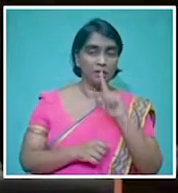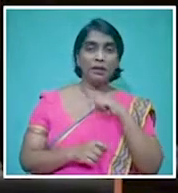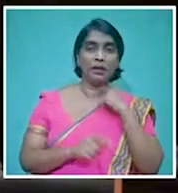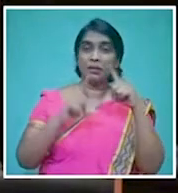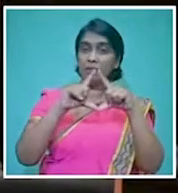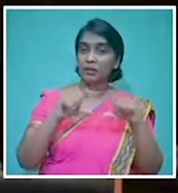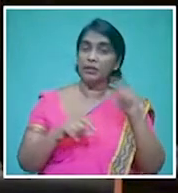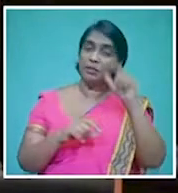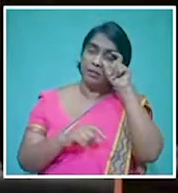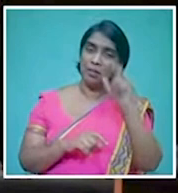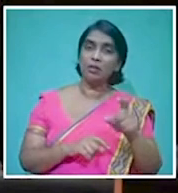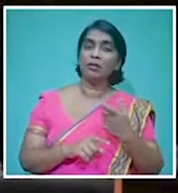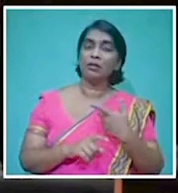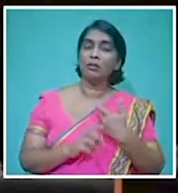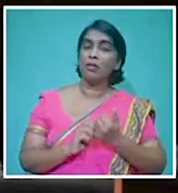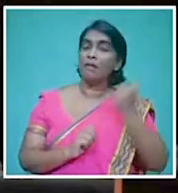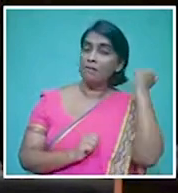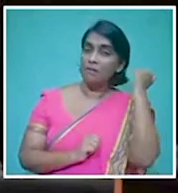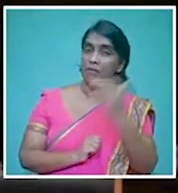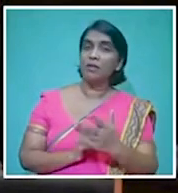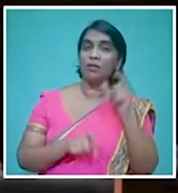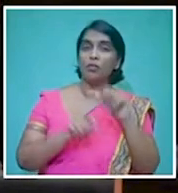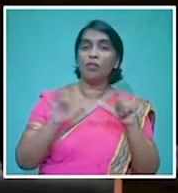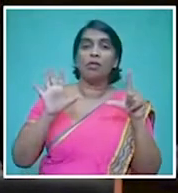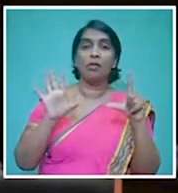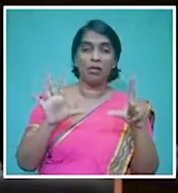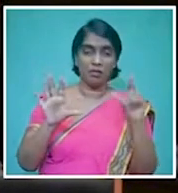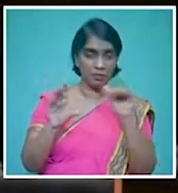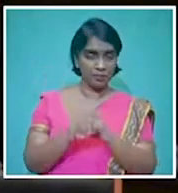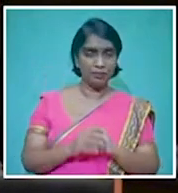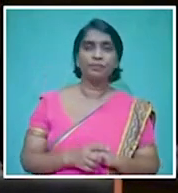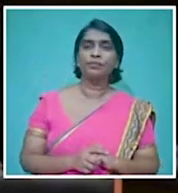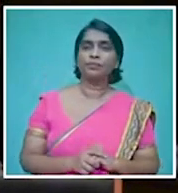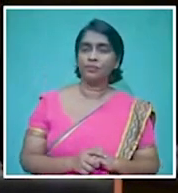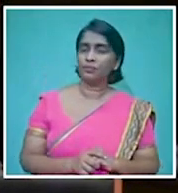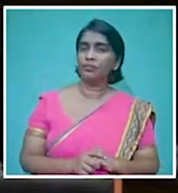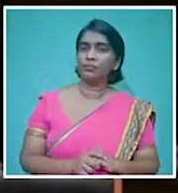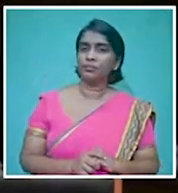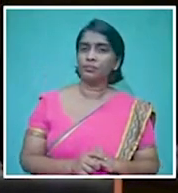සිරසෙන් බලන්න මට ගහන්න 7 දෙනෙක් දාලා තියෙනවා.